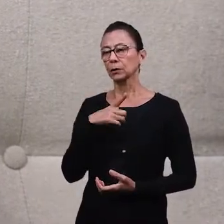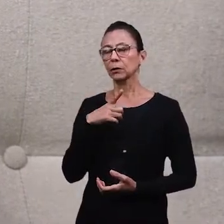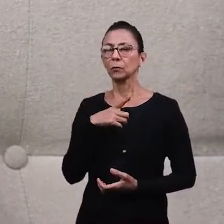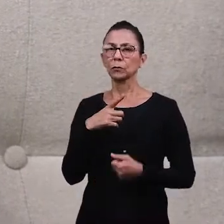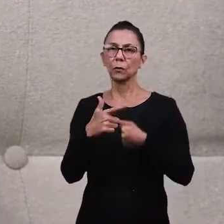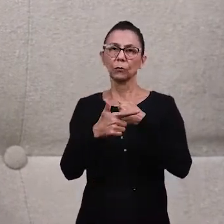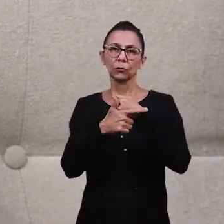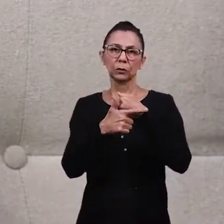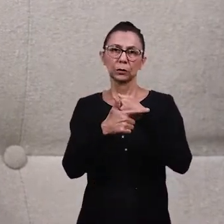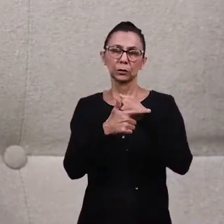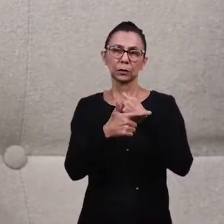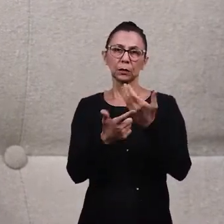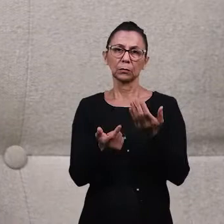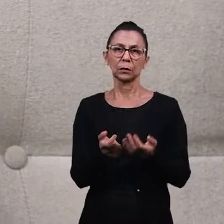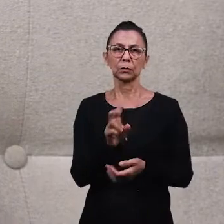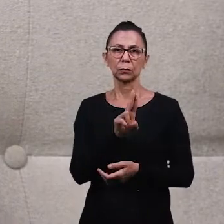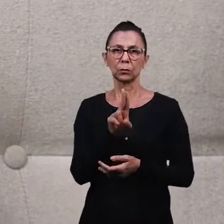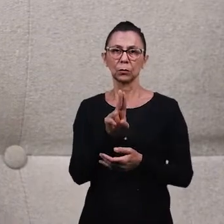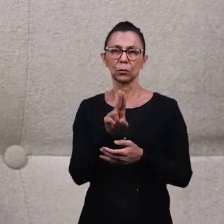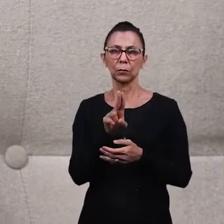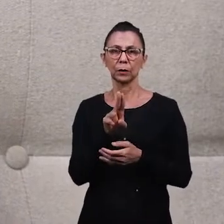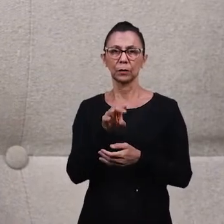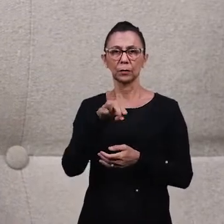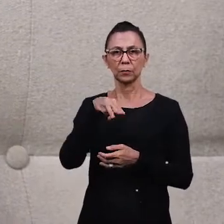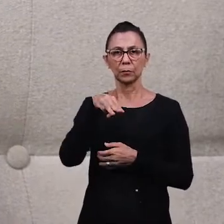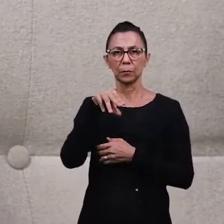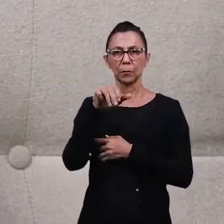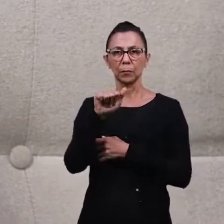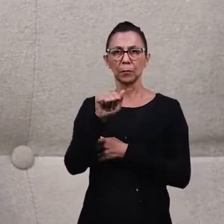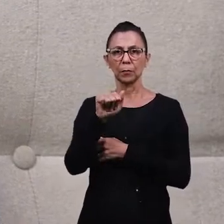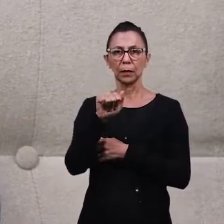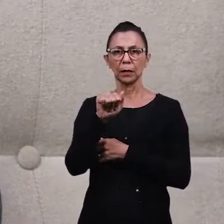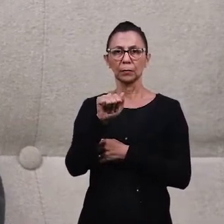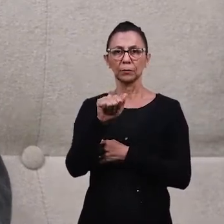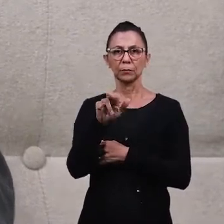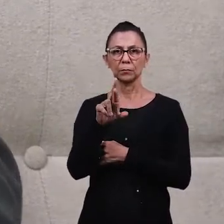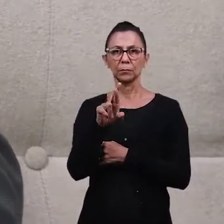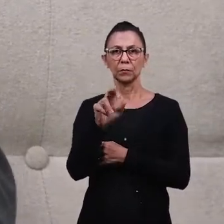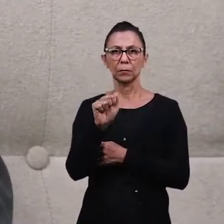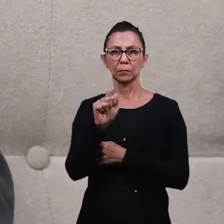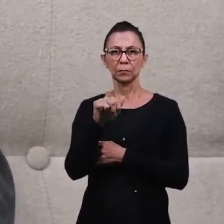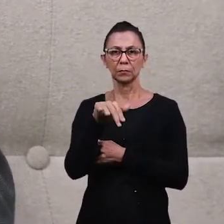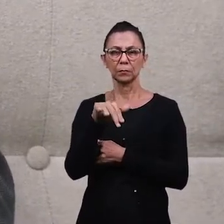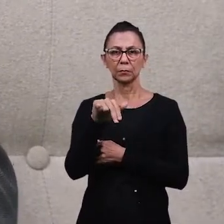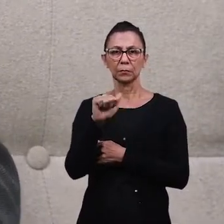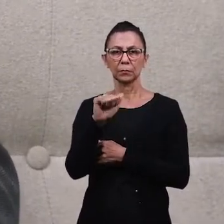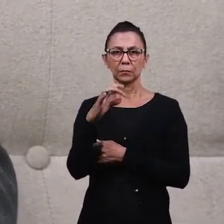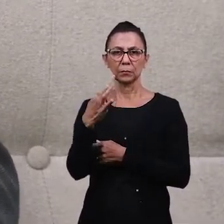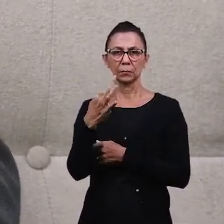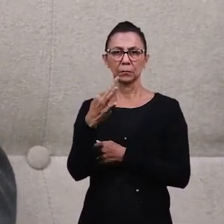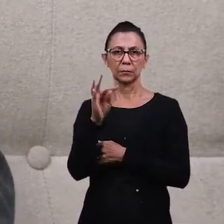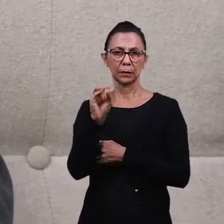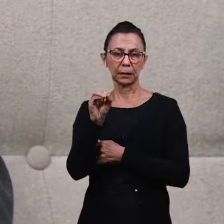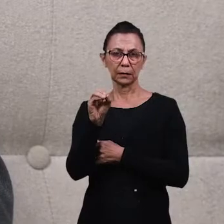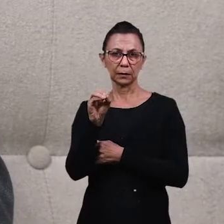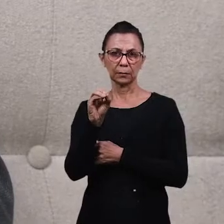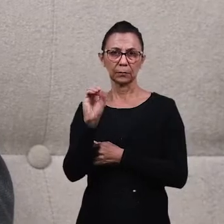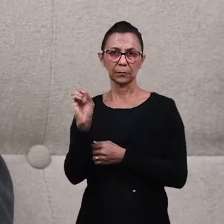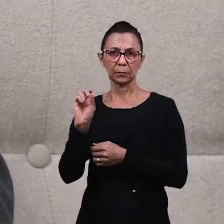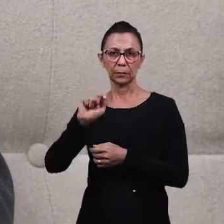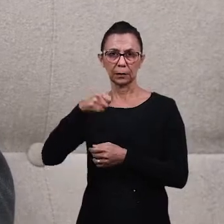Quel abordage vous pouvez faire, même d'alerte, pour les personnes qui nous regardent? Nous avons une